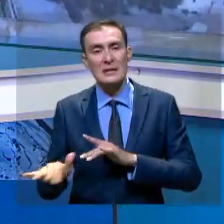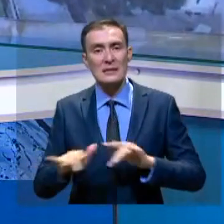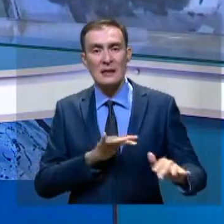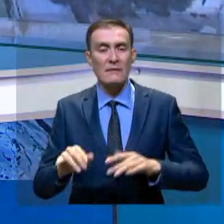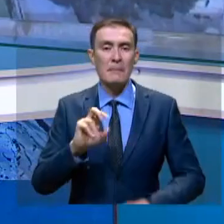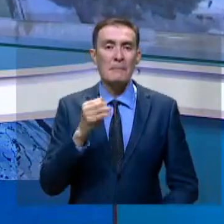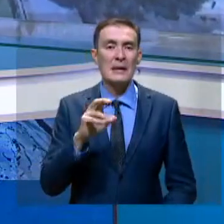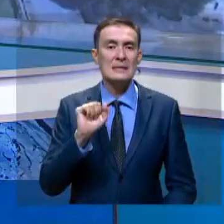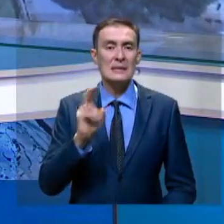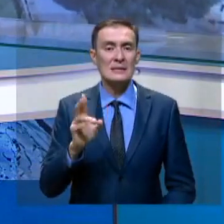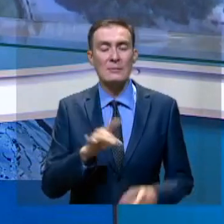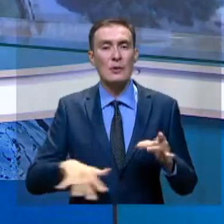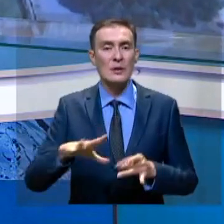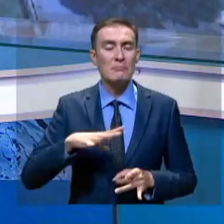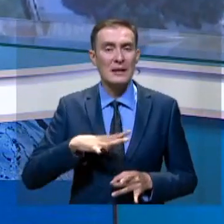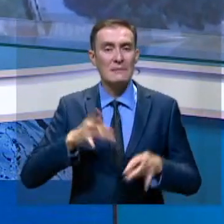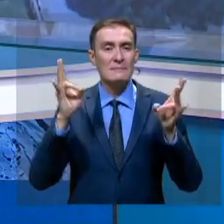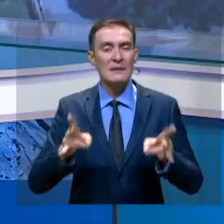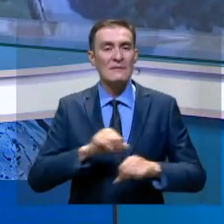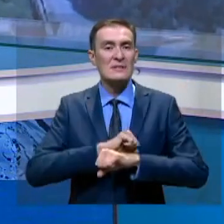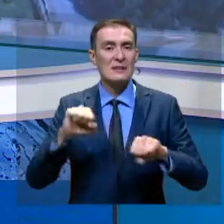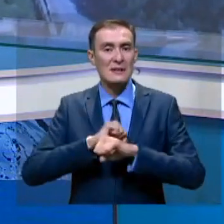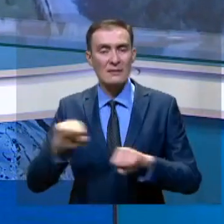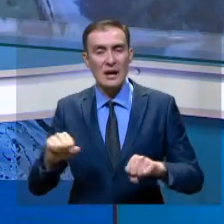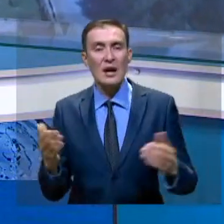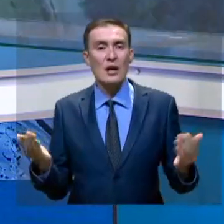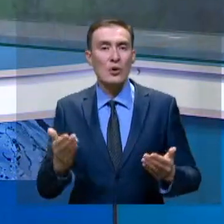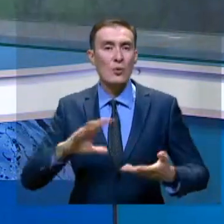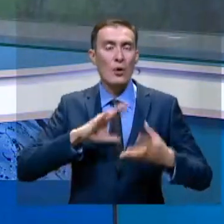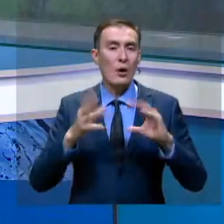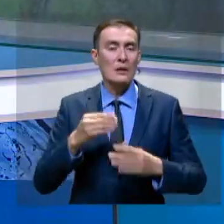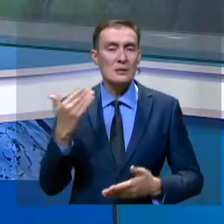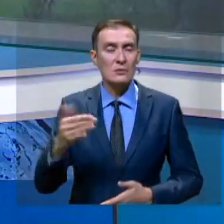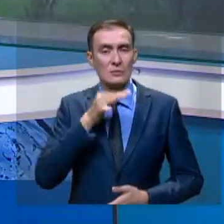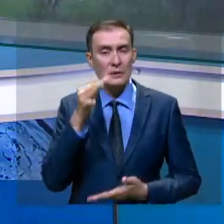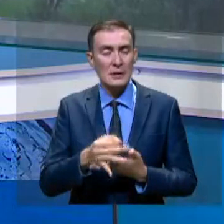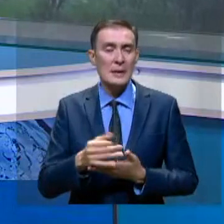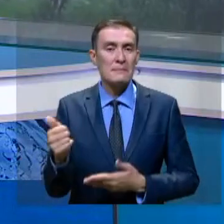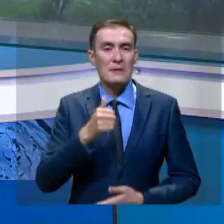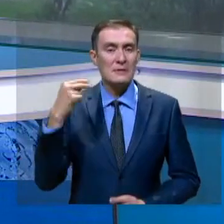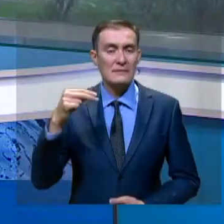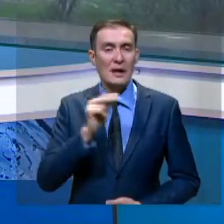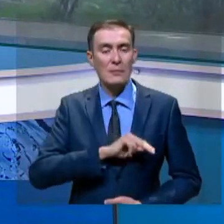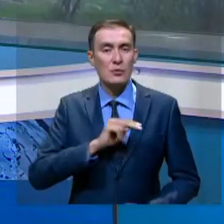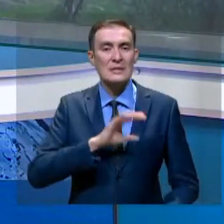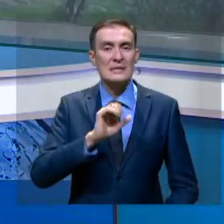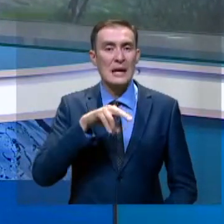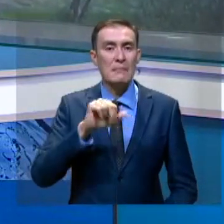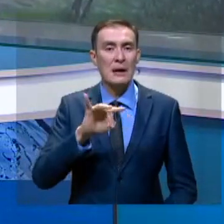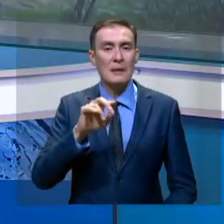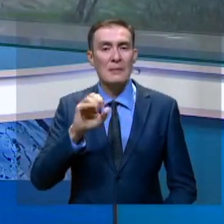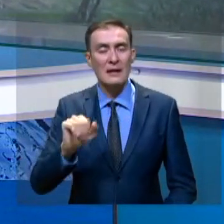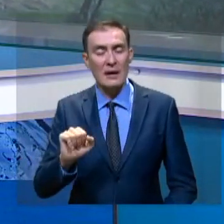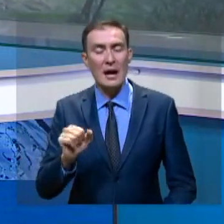в Байзакском районе, где недавно прогремели взрывы. Какую оценку дал первый президент работе Бердибека Сапарбаева? Обо